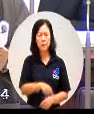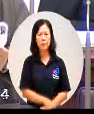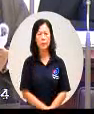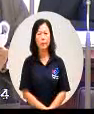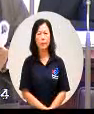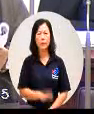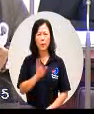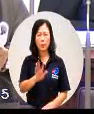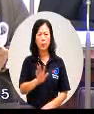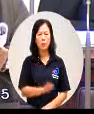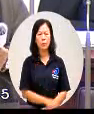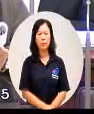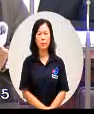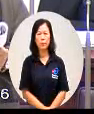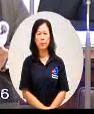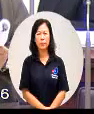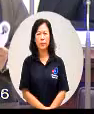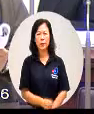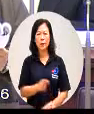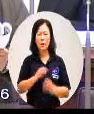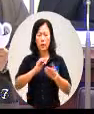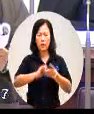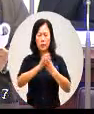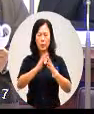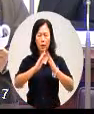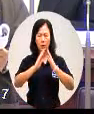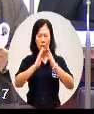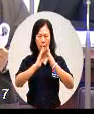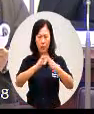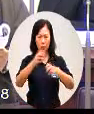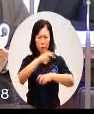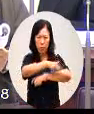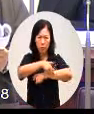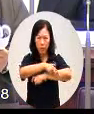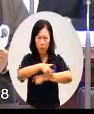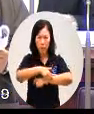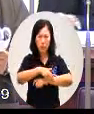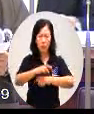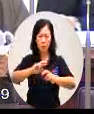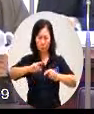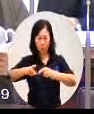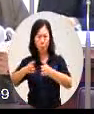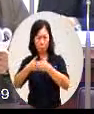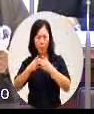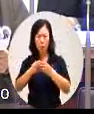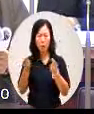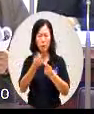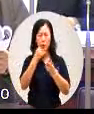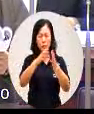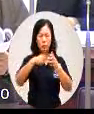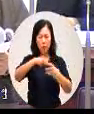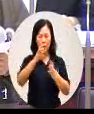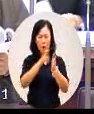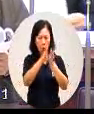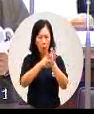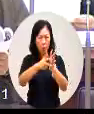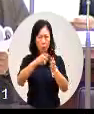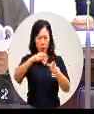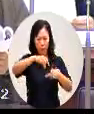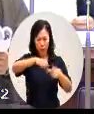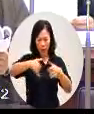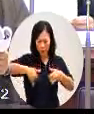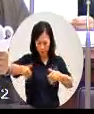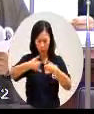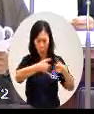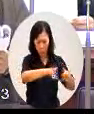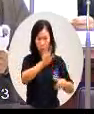是必须要都市计划来变更，就是讲你跨越平交道。这两侧的道路，